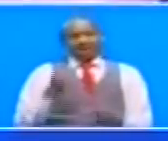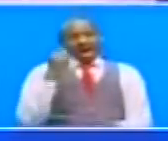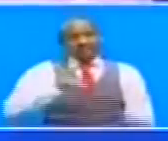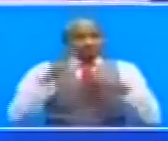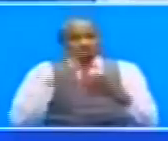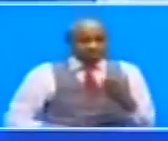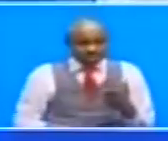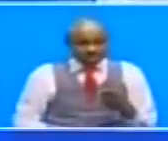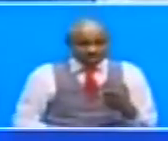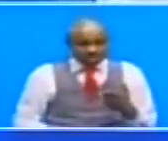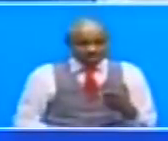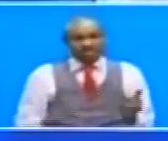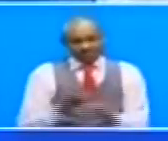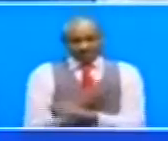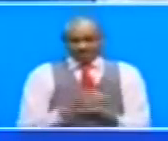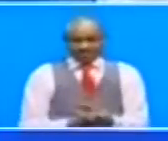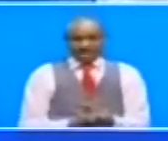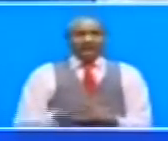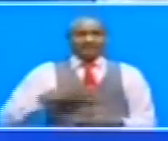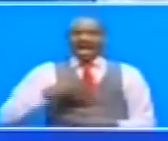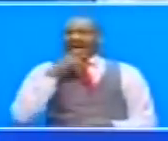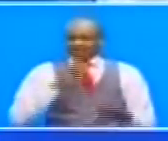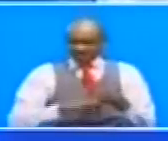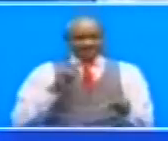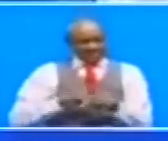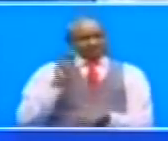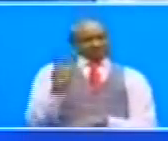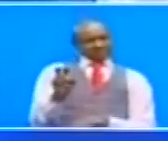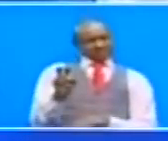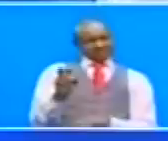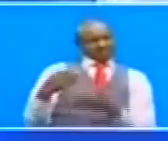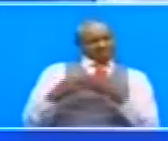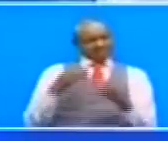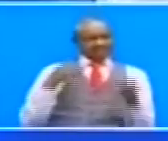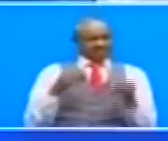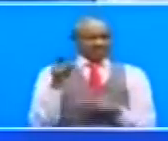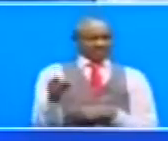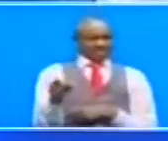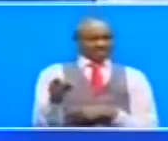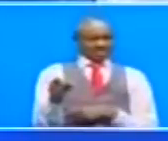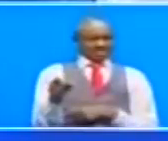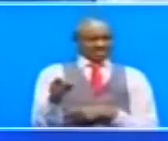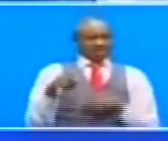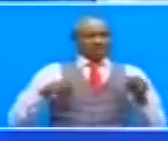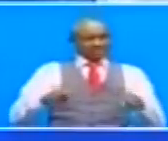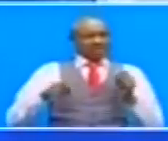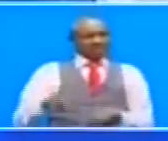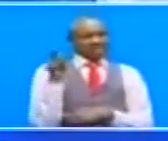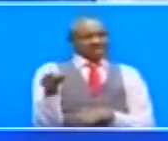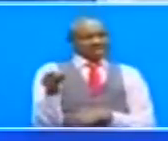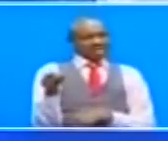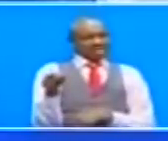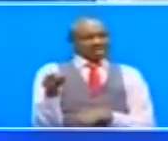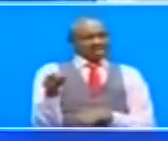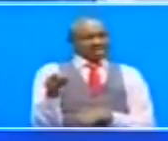nyingine. Mume wangu alipoona mtoto amelemaa na amepewa wheelchair,